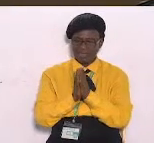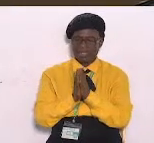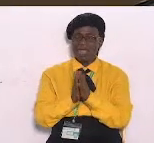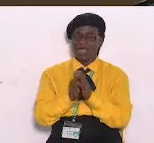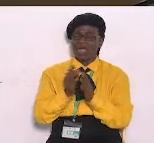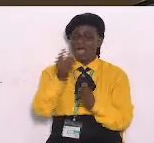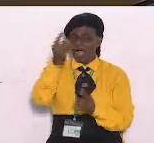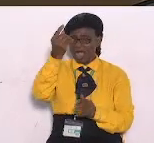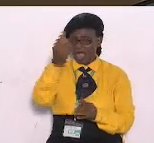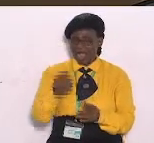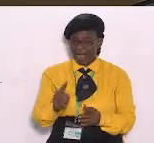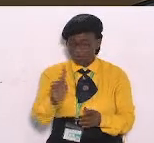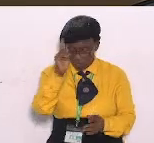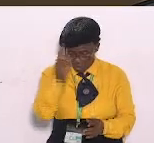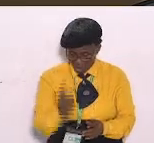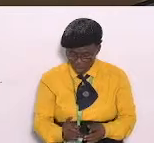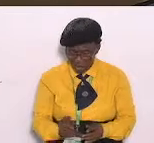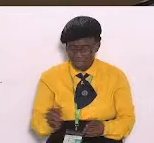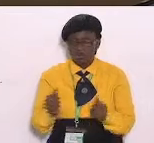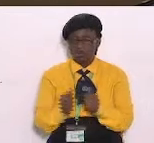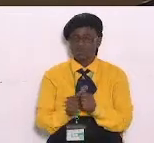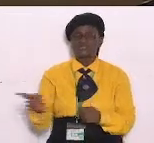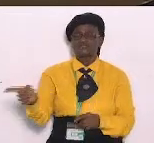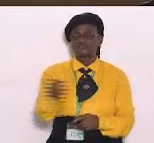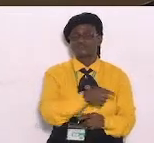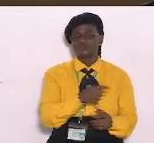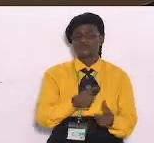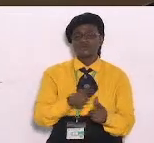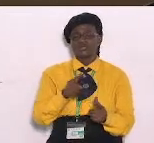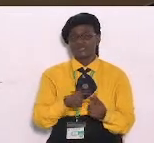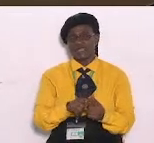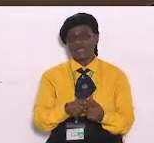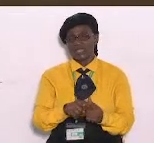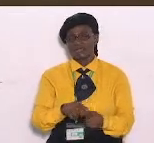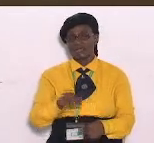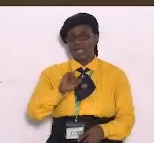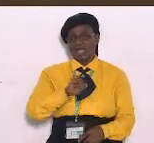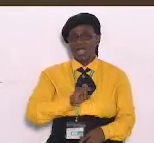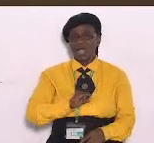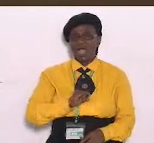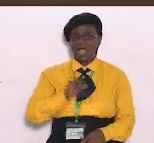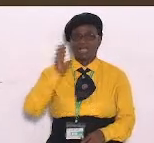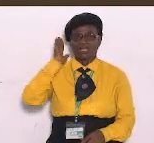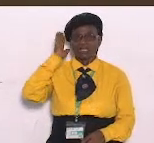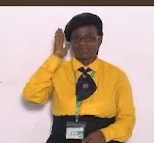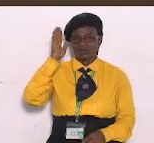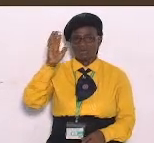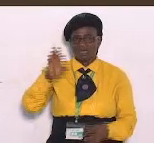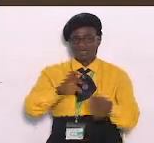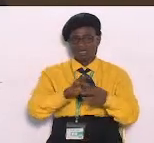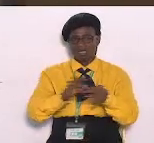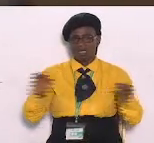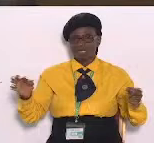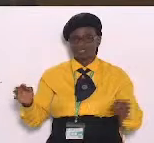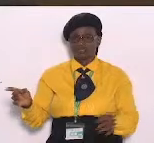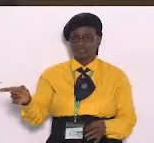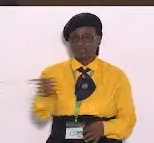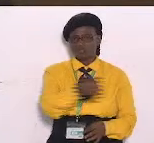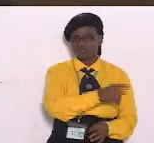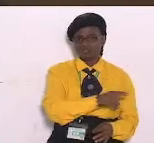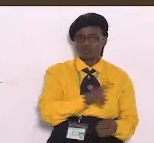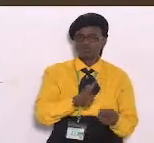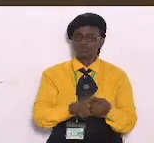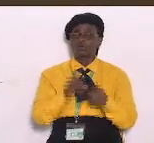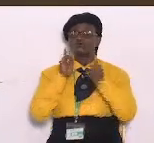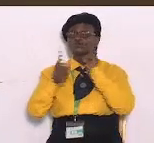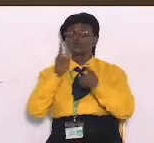un moment et je te relâcherai de continuer à parler à